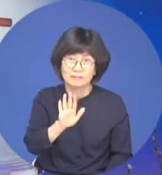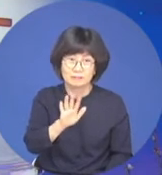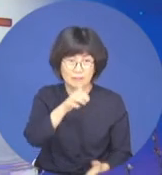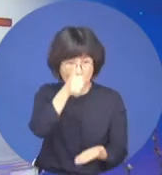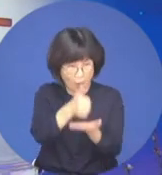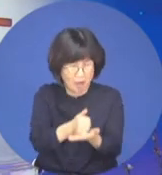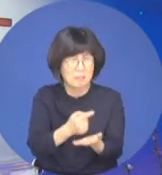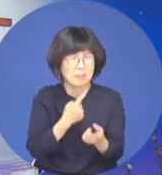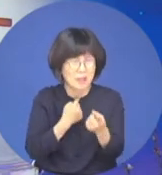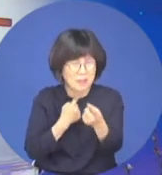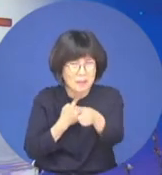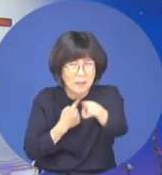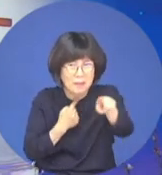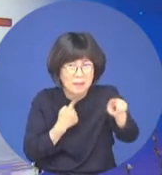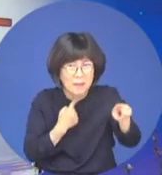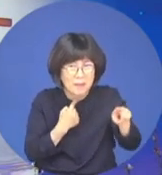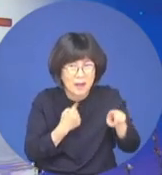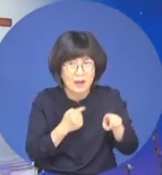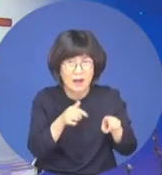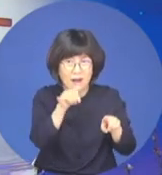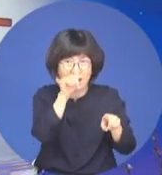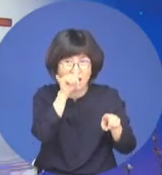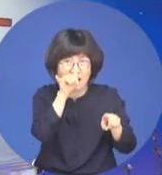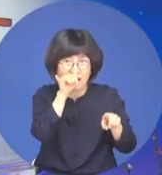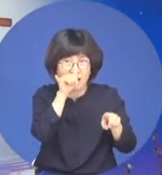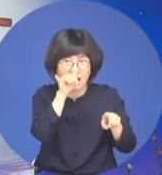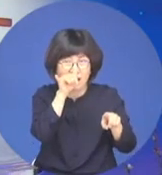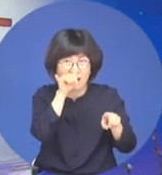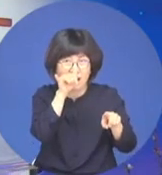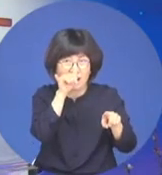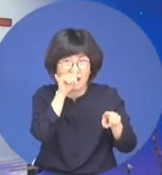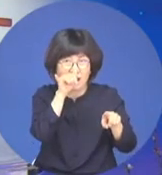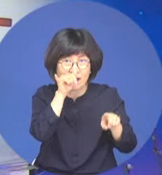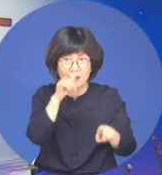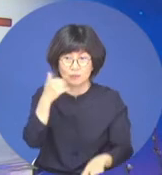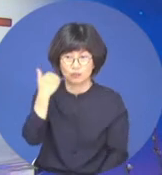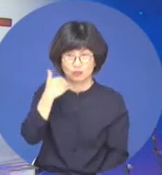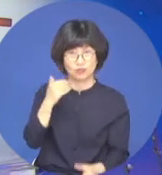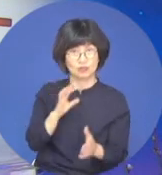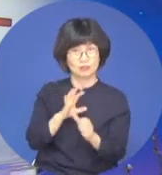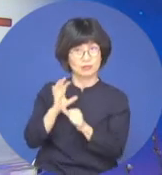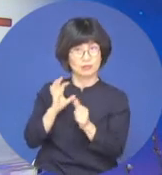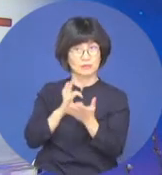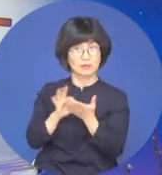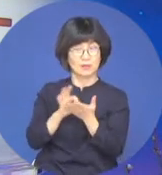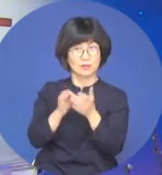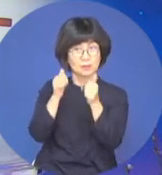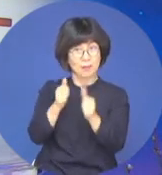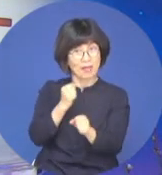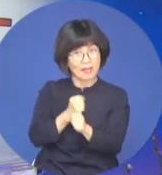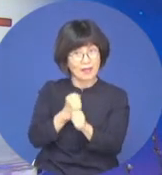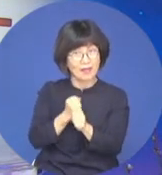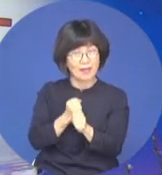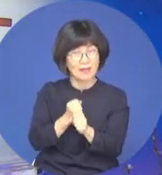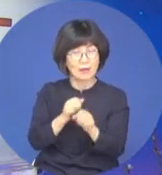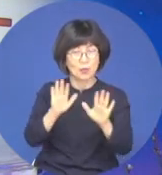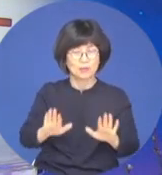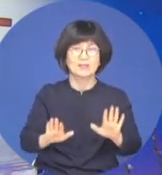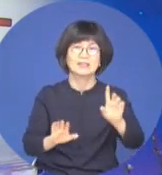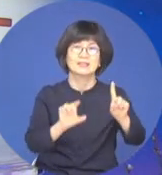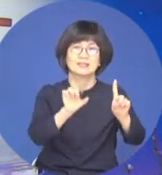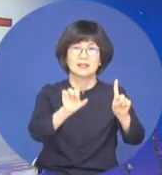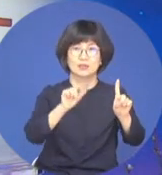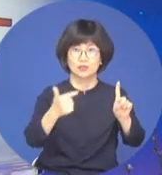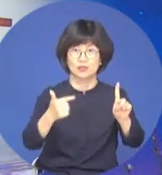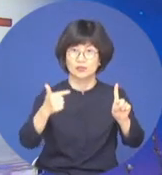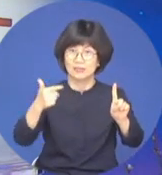백성 남쪽 유다를 누구를 들어서 심판하리라? 오늘 1장 6절